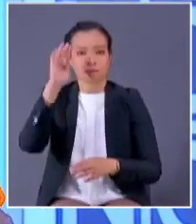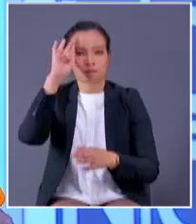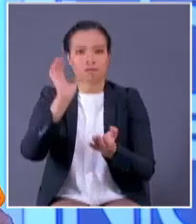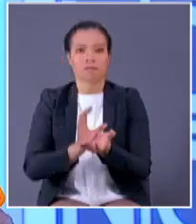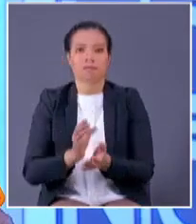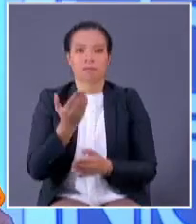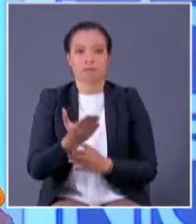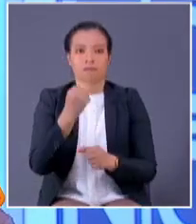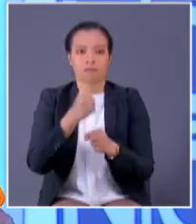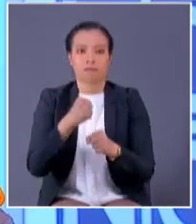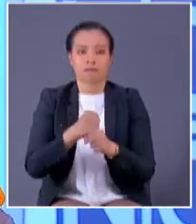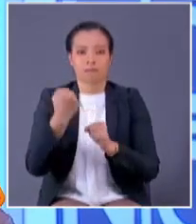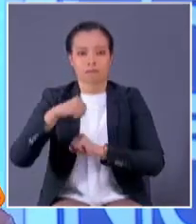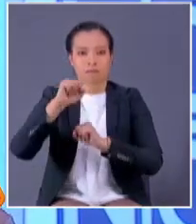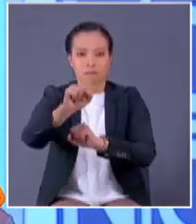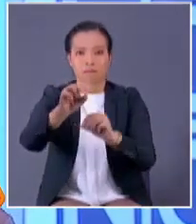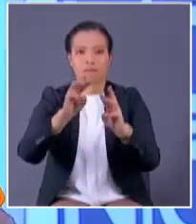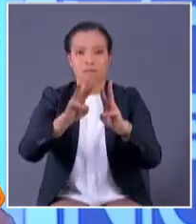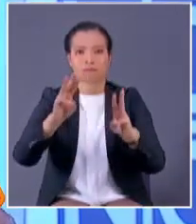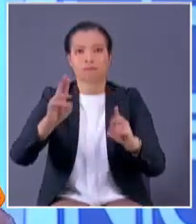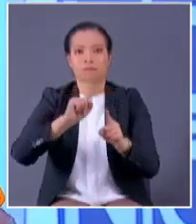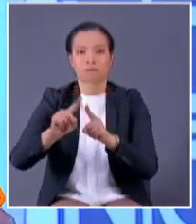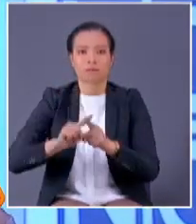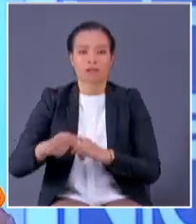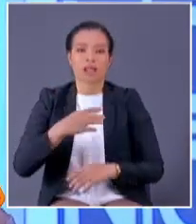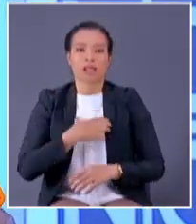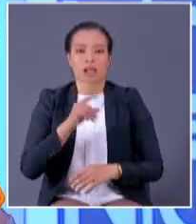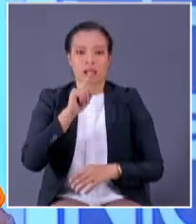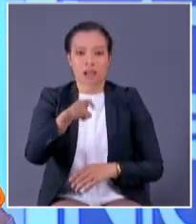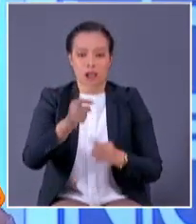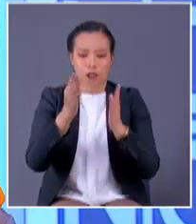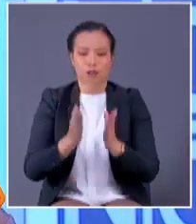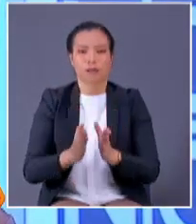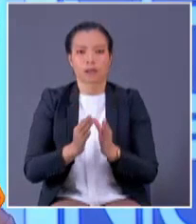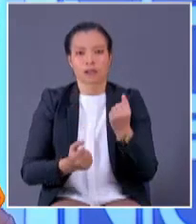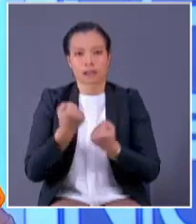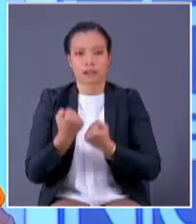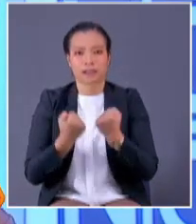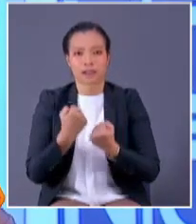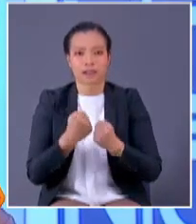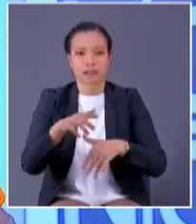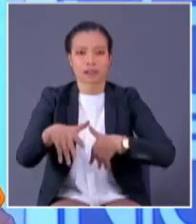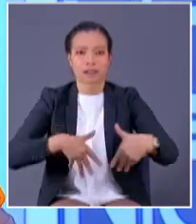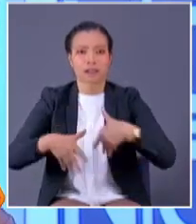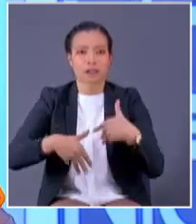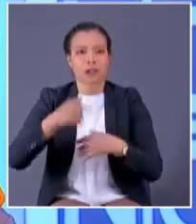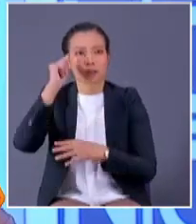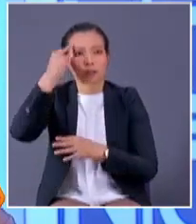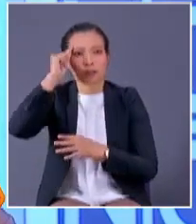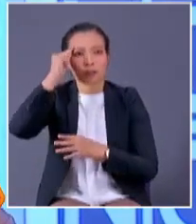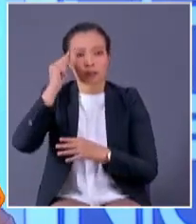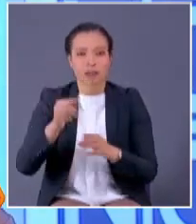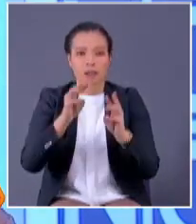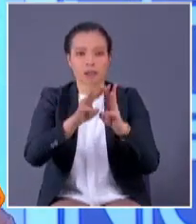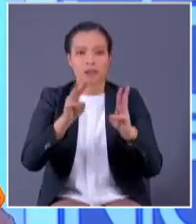าก็บอกว่าเขาทำแล้วก็ประกาศในเว็บไซต์ต่าง ๆ ผมอยากจะเรียนเลยว่าคนที่คนขับรถหรือตาสีตาสาที่ขับรถเนี่ยใครจะเข้าไป